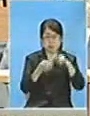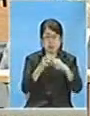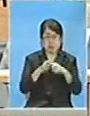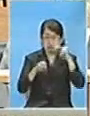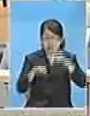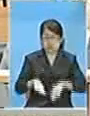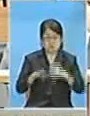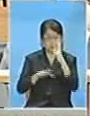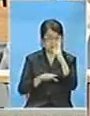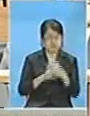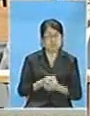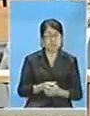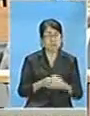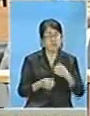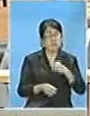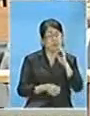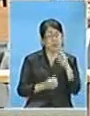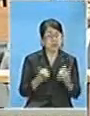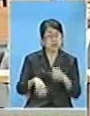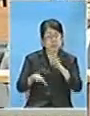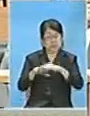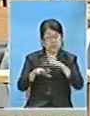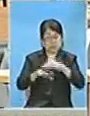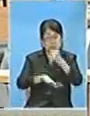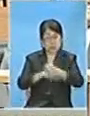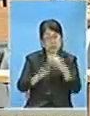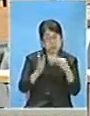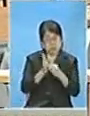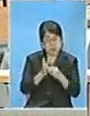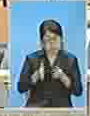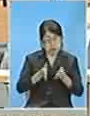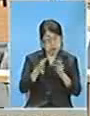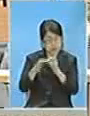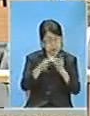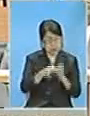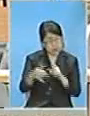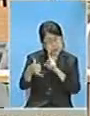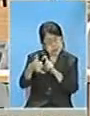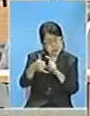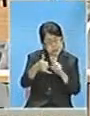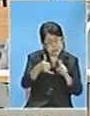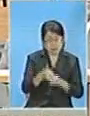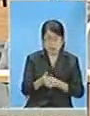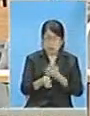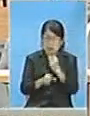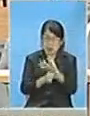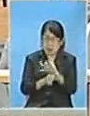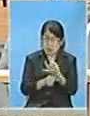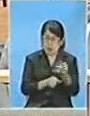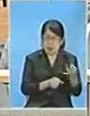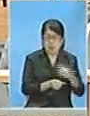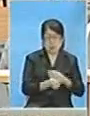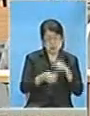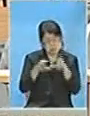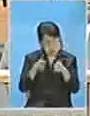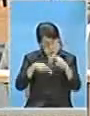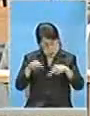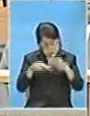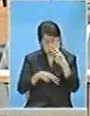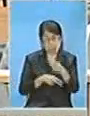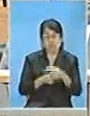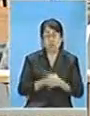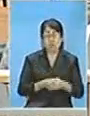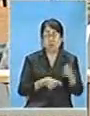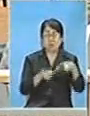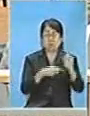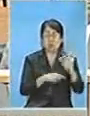าแทนที่ท่านจะเรียกกรุงเทพมหานครเรียกหน่วยงานที่เกี่ยวข้องไปสอบถามไปปรึกษาหารือไปตรวจดูที่เกิดเหตุด้วยกันท